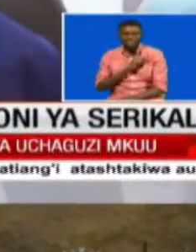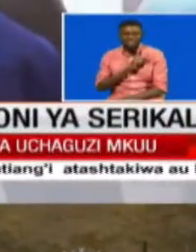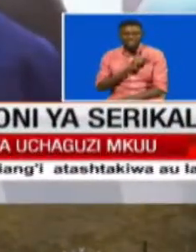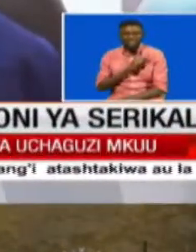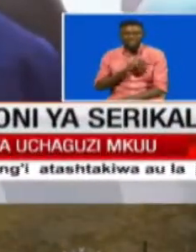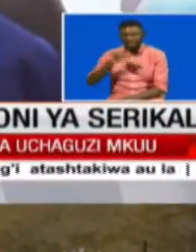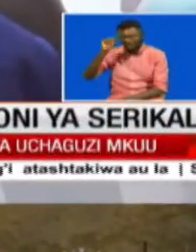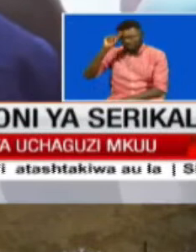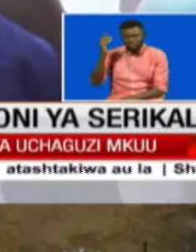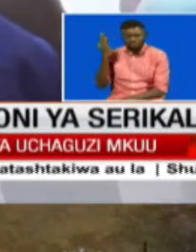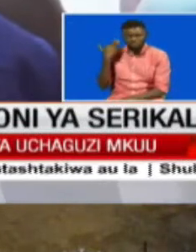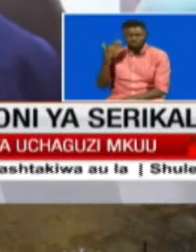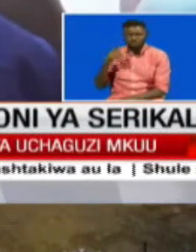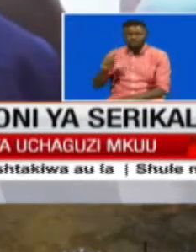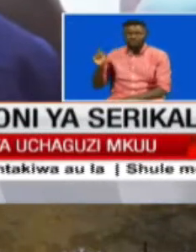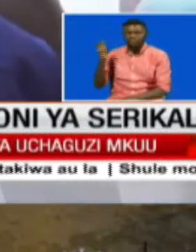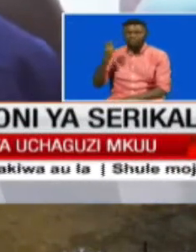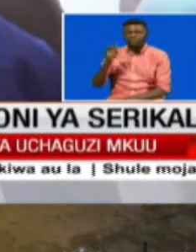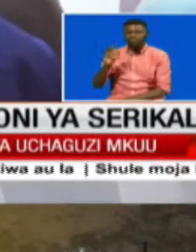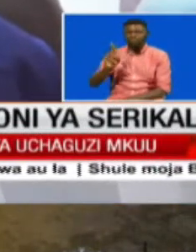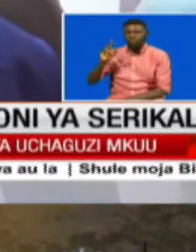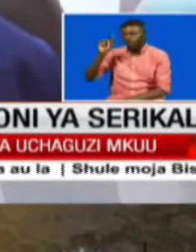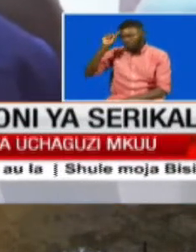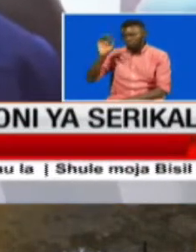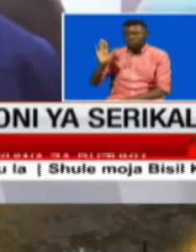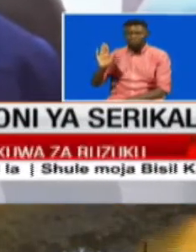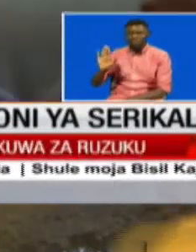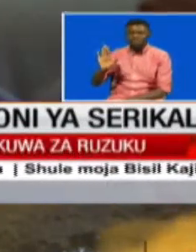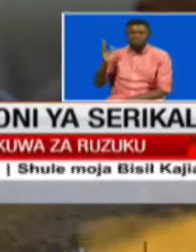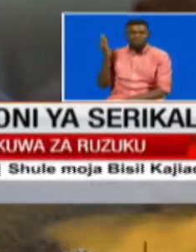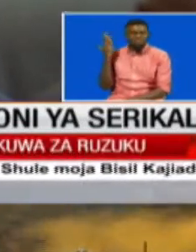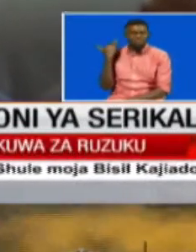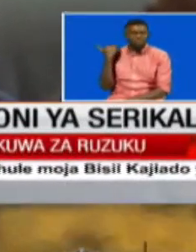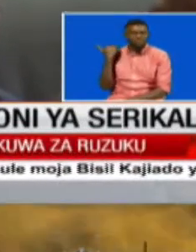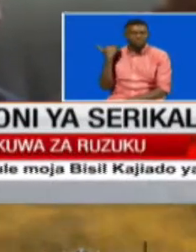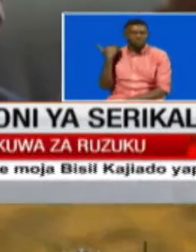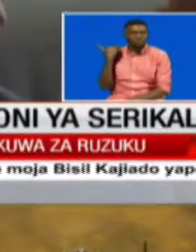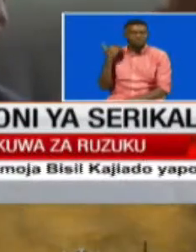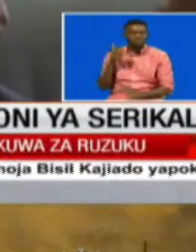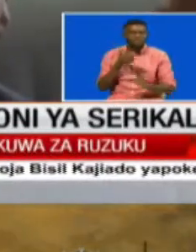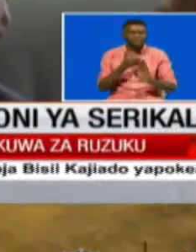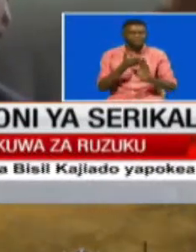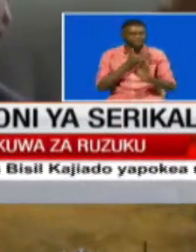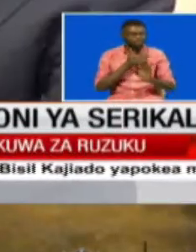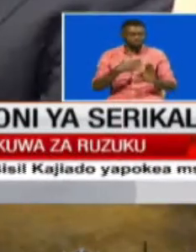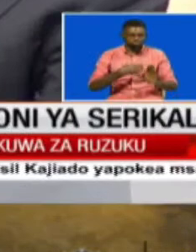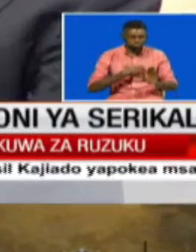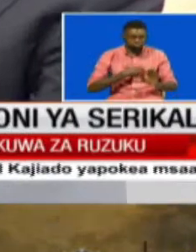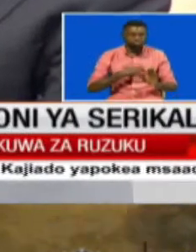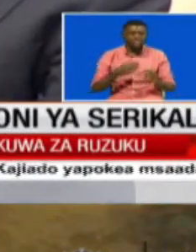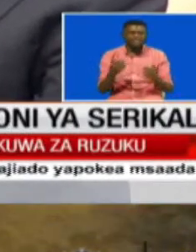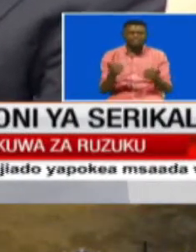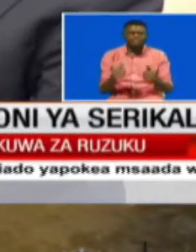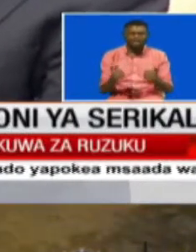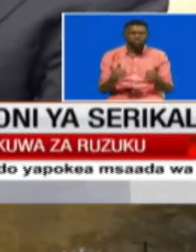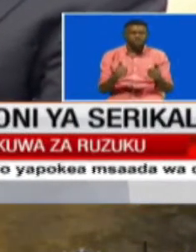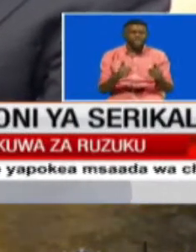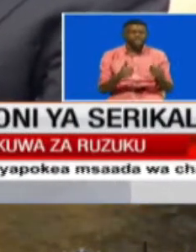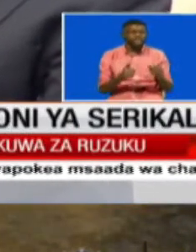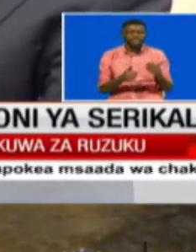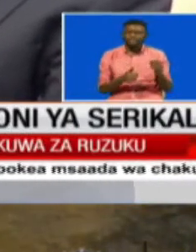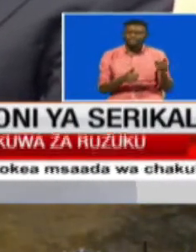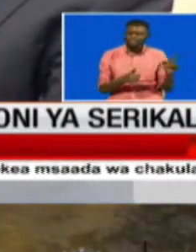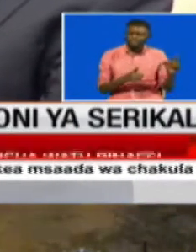na serikali aliyekuwa Rais Uhuru Kenyatta siku chache tu kabla ya Uhuru kuondoka, akisema alilazimishwa